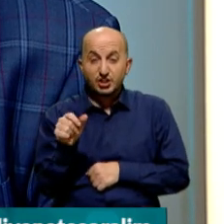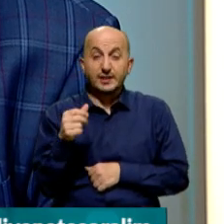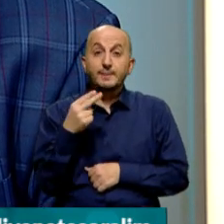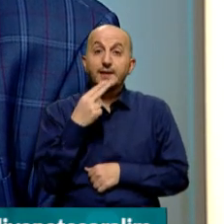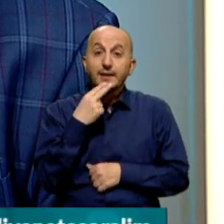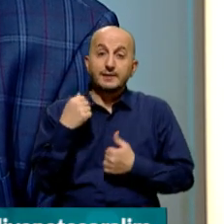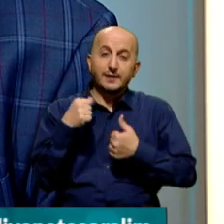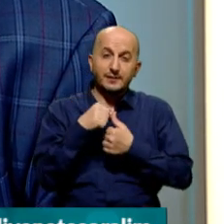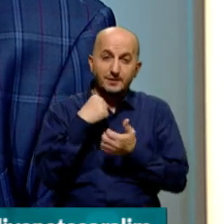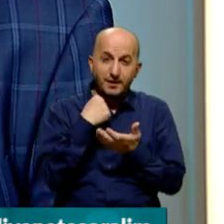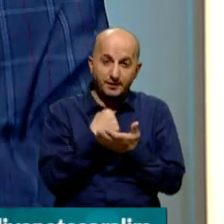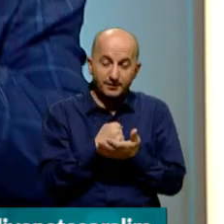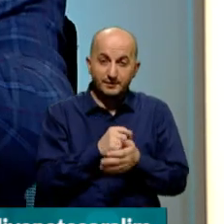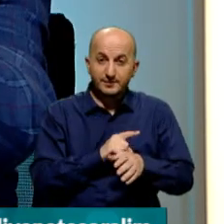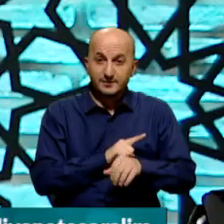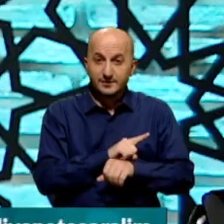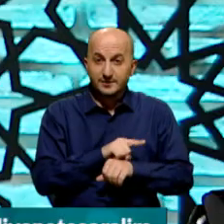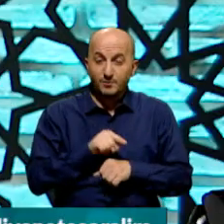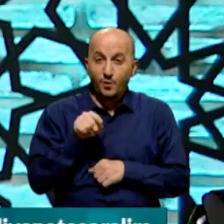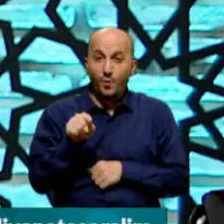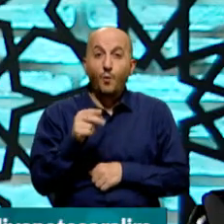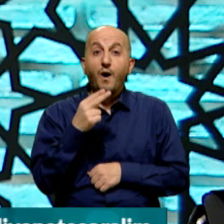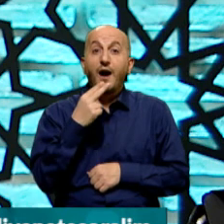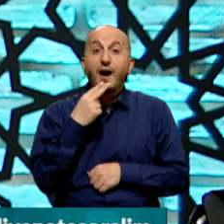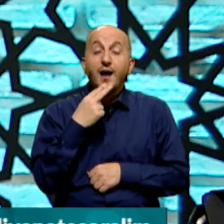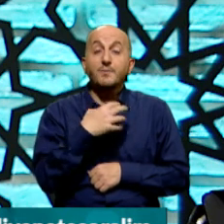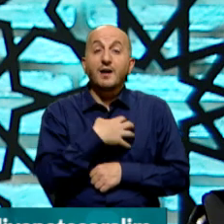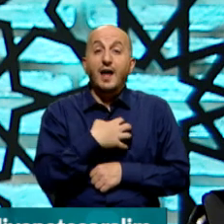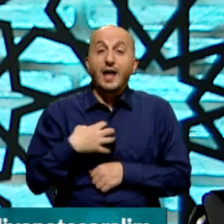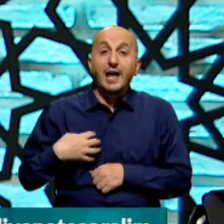kıydığında mücerret, o hanımefendinin annesi ne yapar?